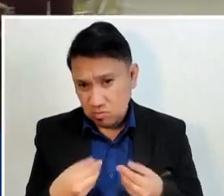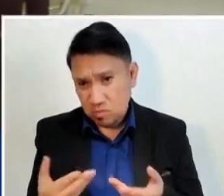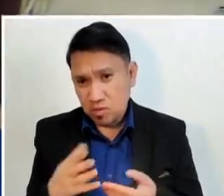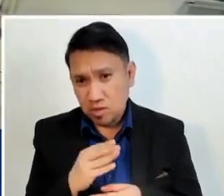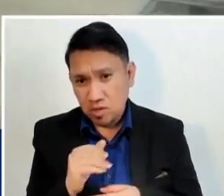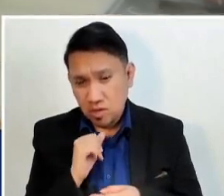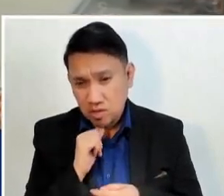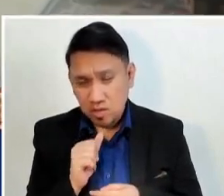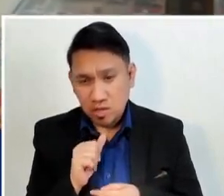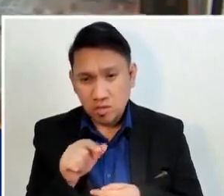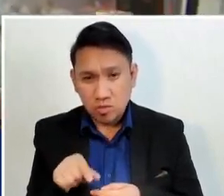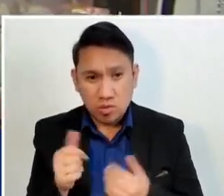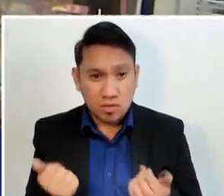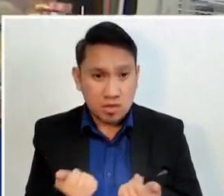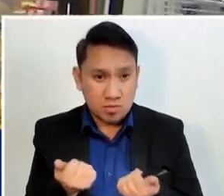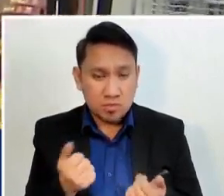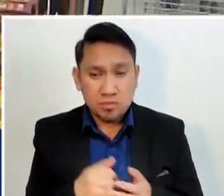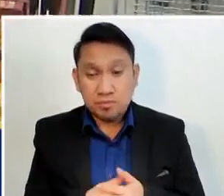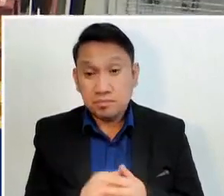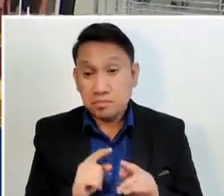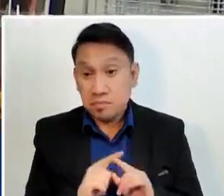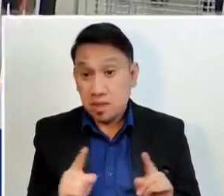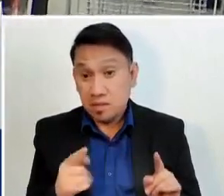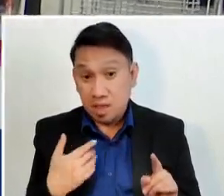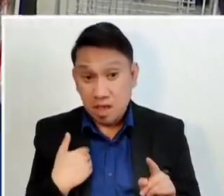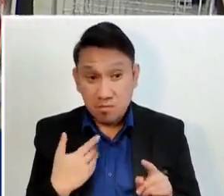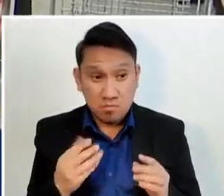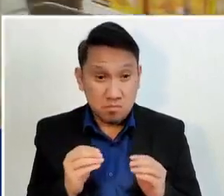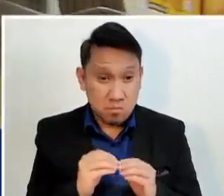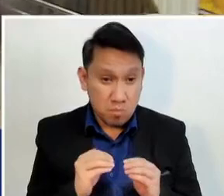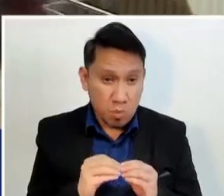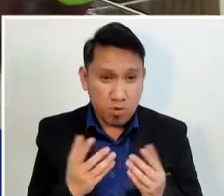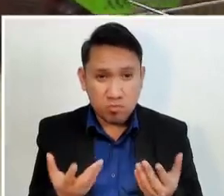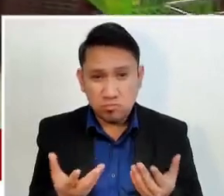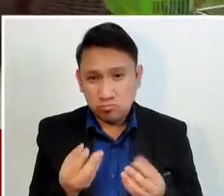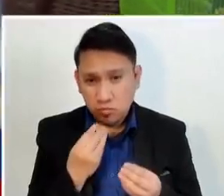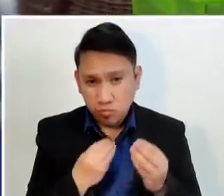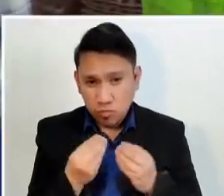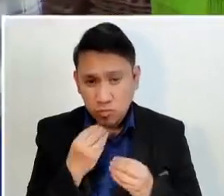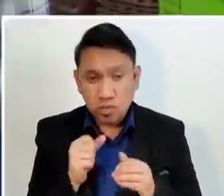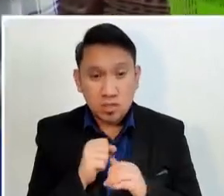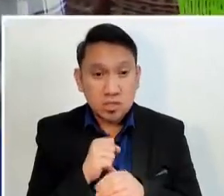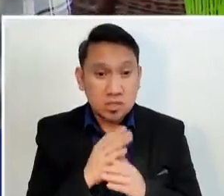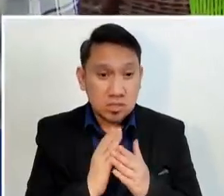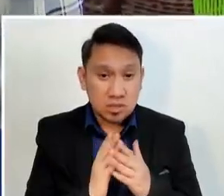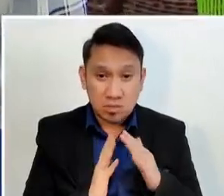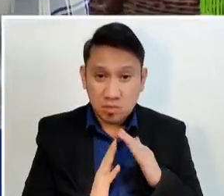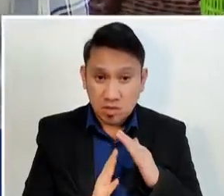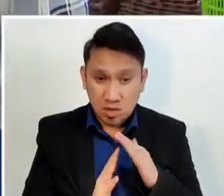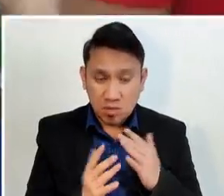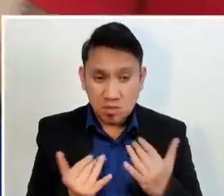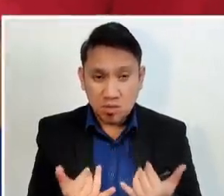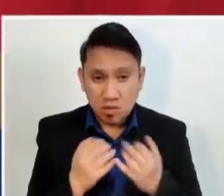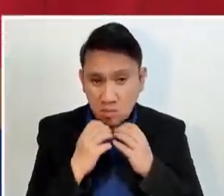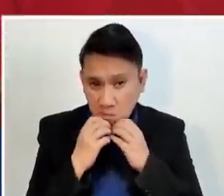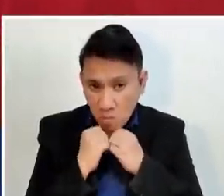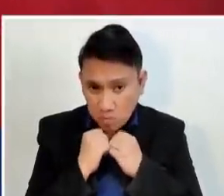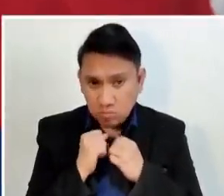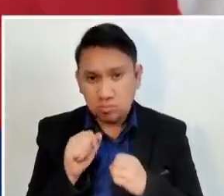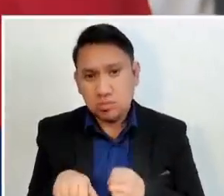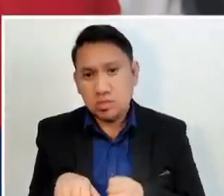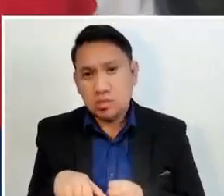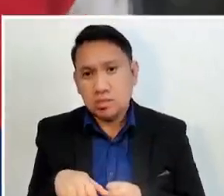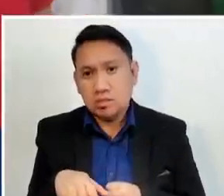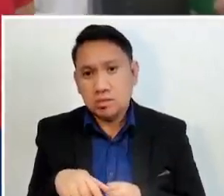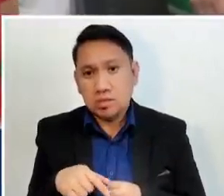supply. Kung may ibang magarbo sa handaan, may ibang customer naman na mas tipid muna ngayong Noche Buena. Kaya payo